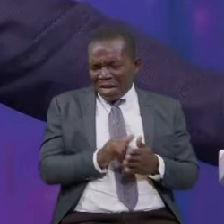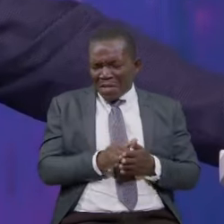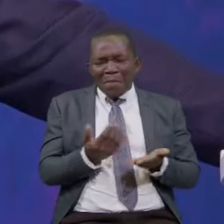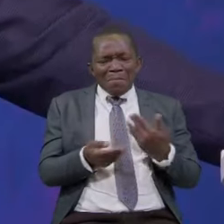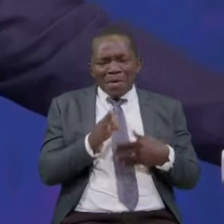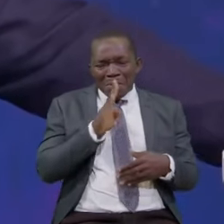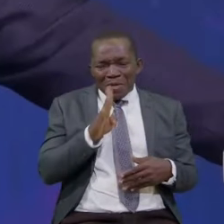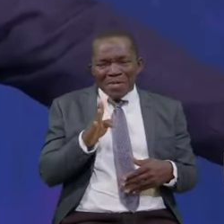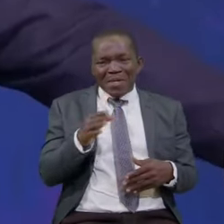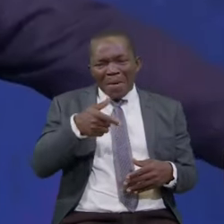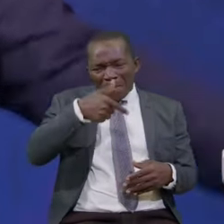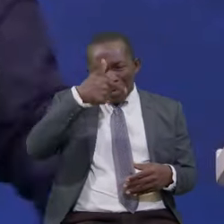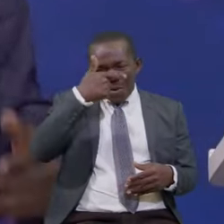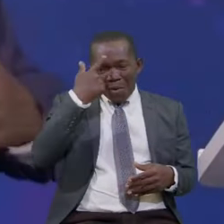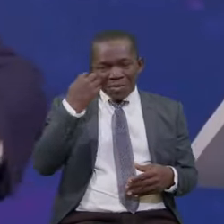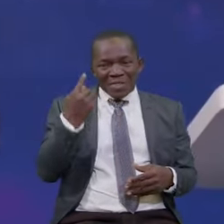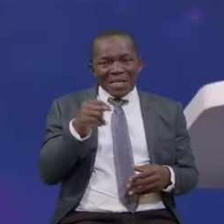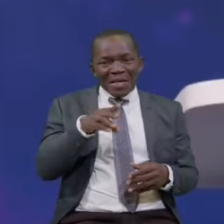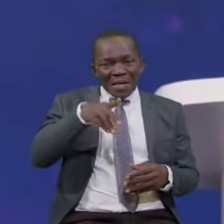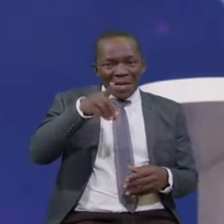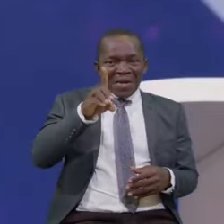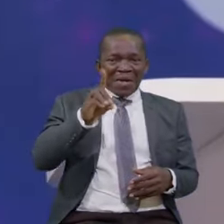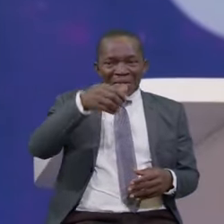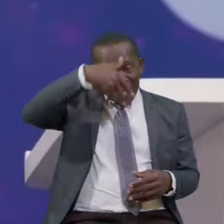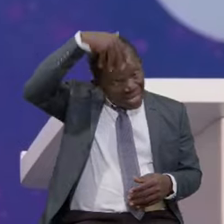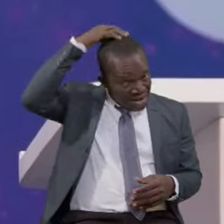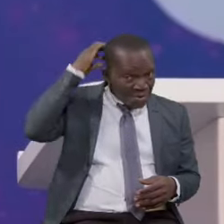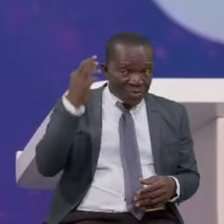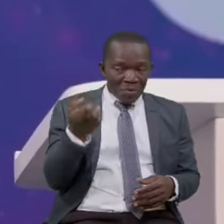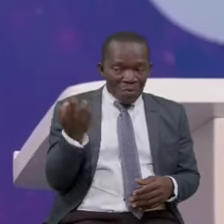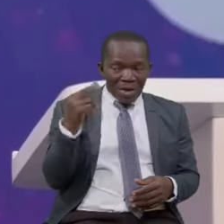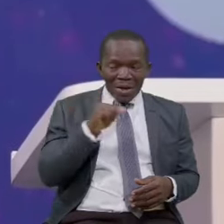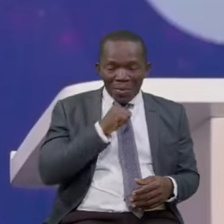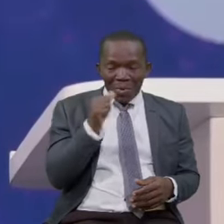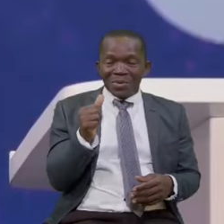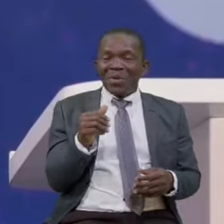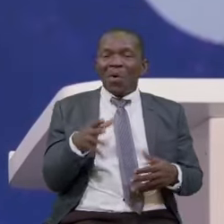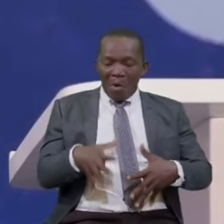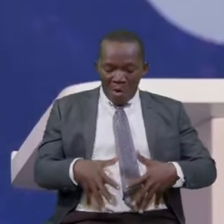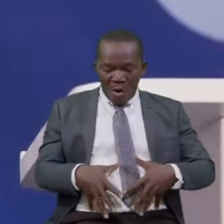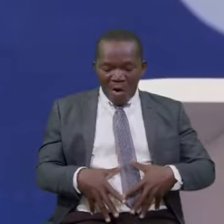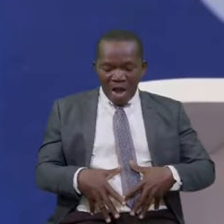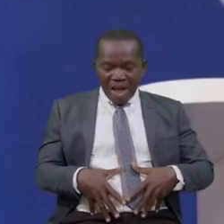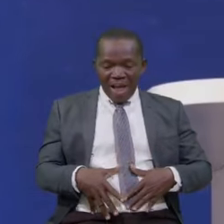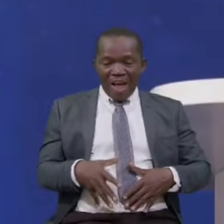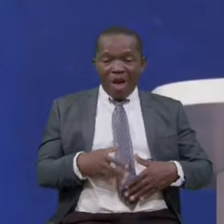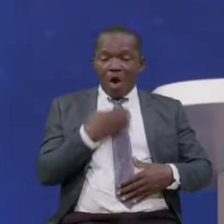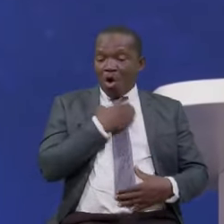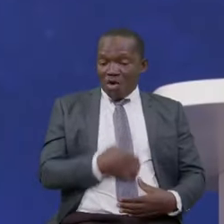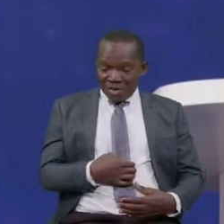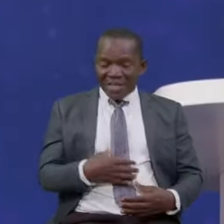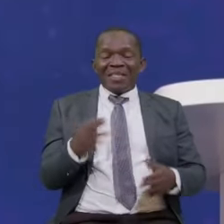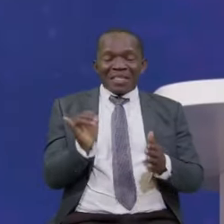pas faim ils avaient beaucoup mangé qu'ils ont dormi dans la nuit c'est pourquoi